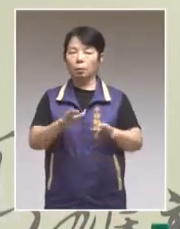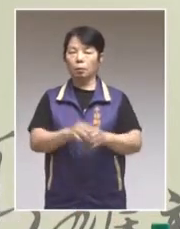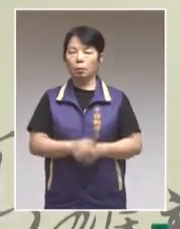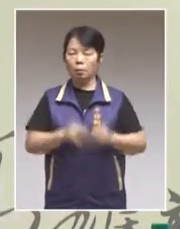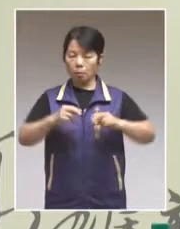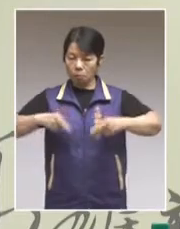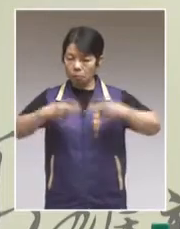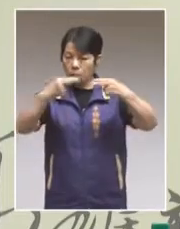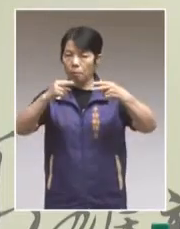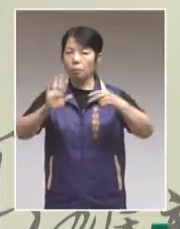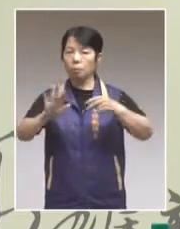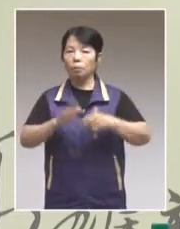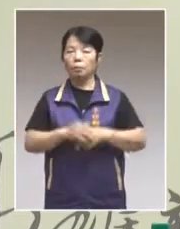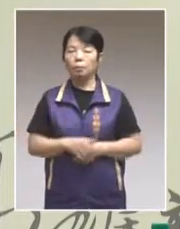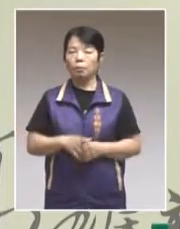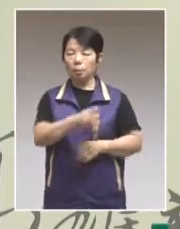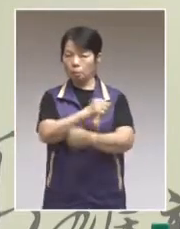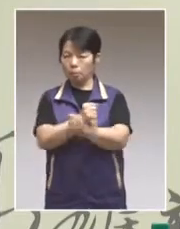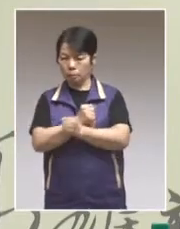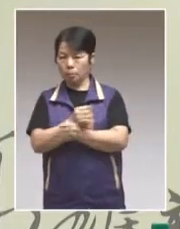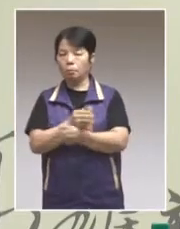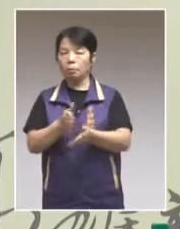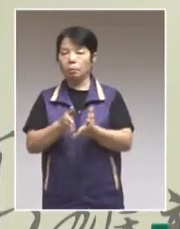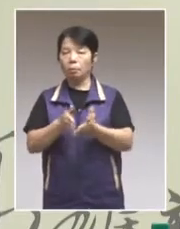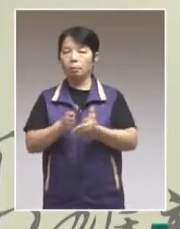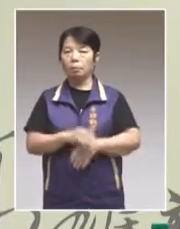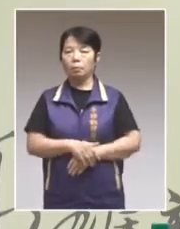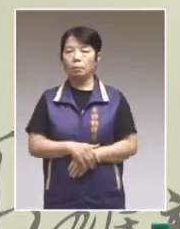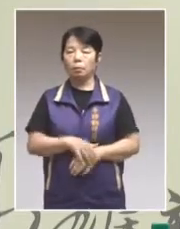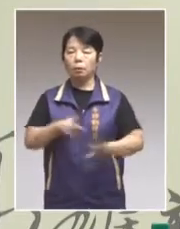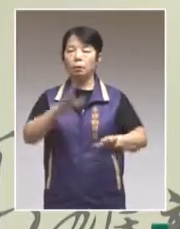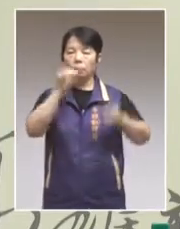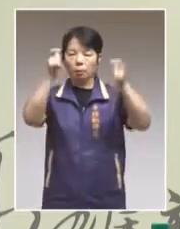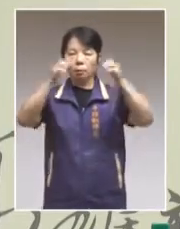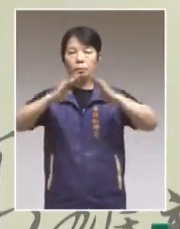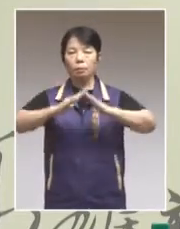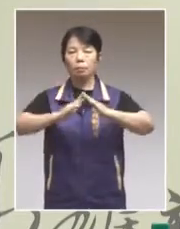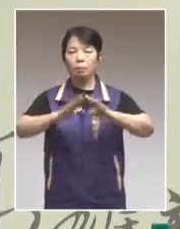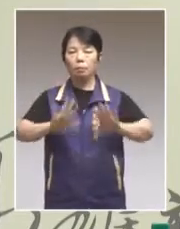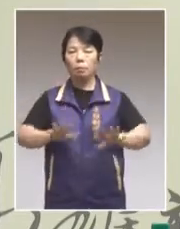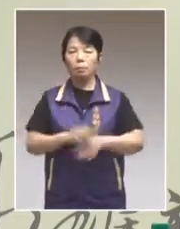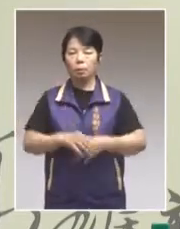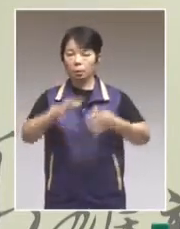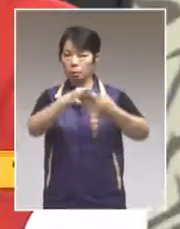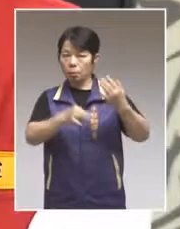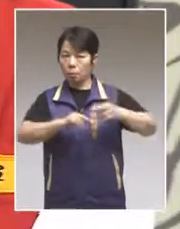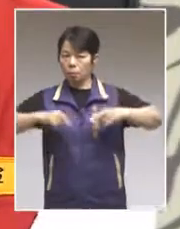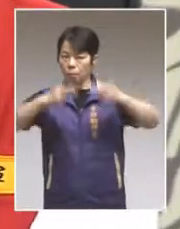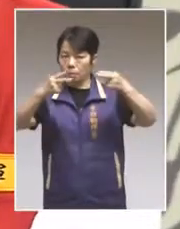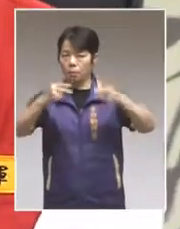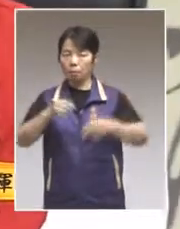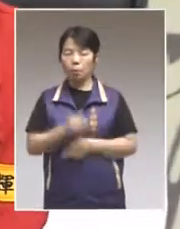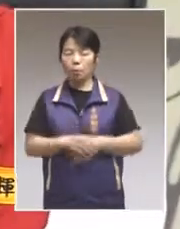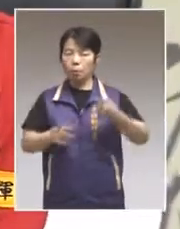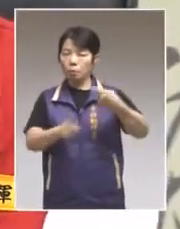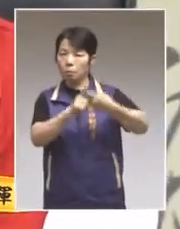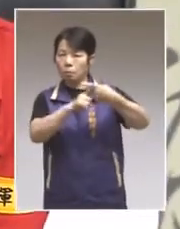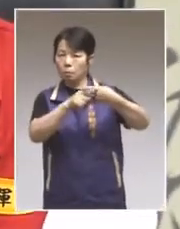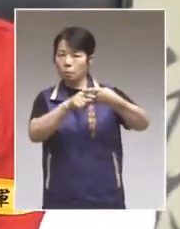调整，也请大家特别注意一下、哦，这个是高雄市我们新修正我们带确诊者的